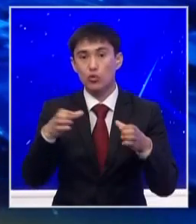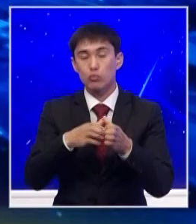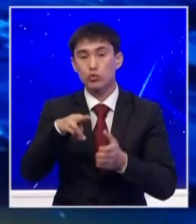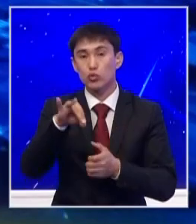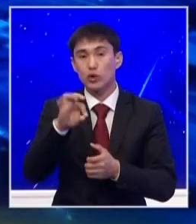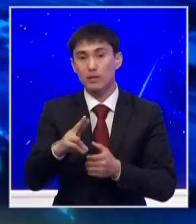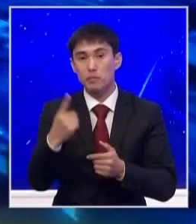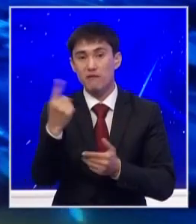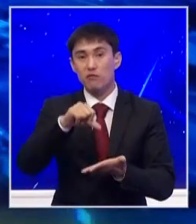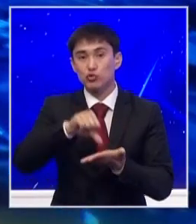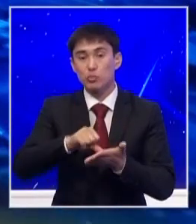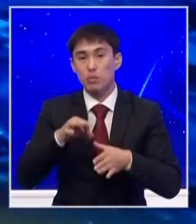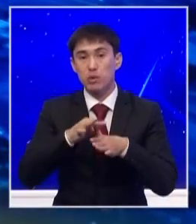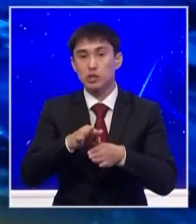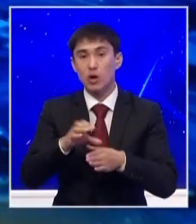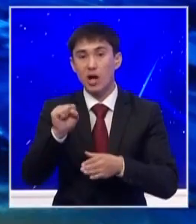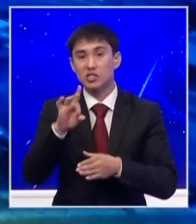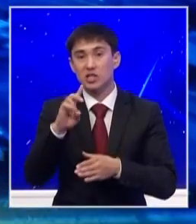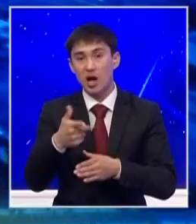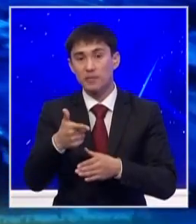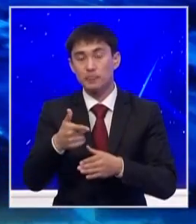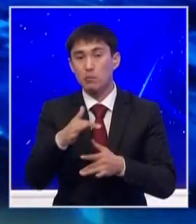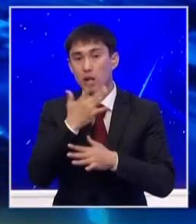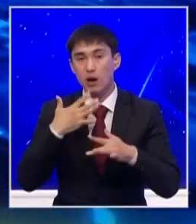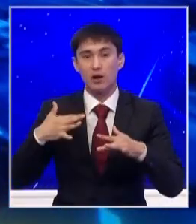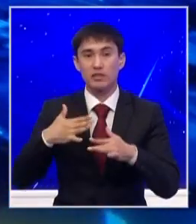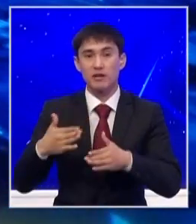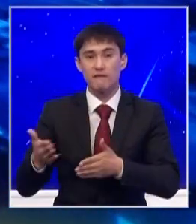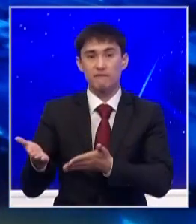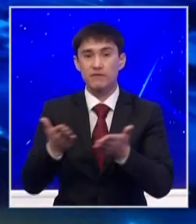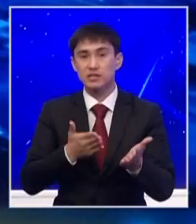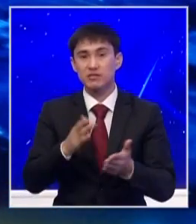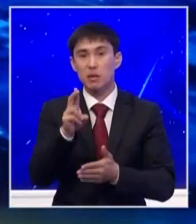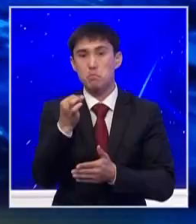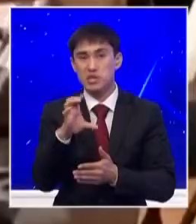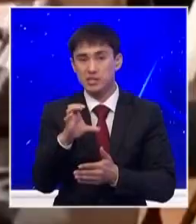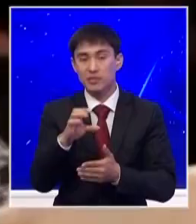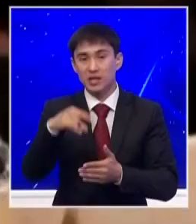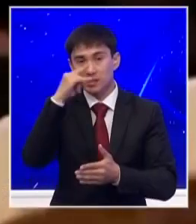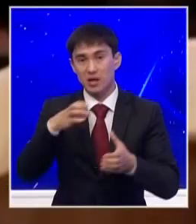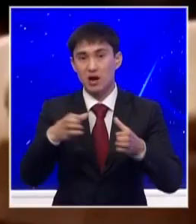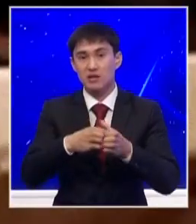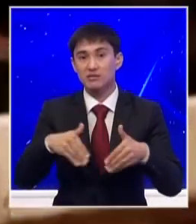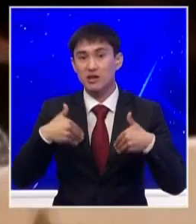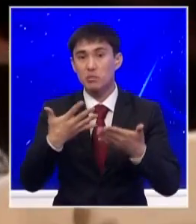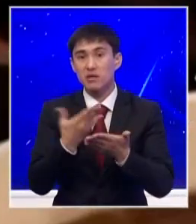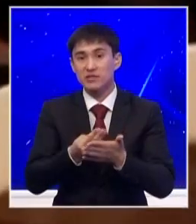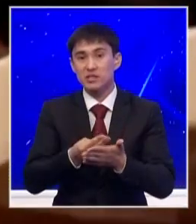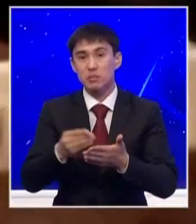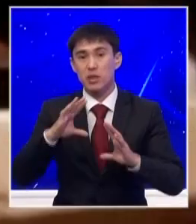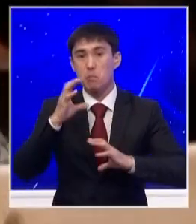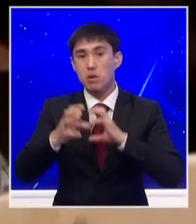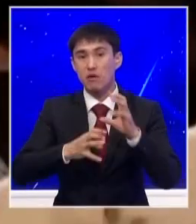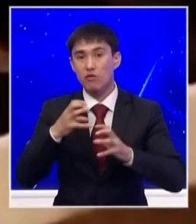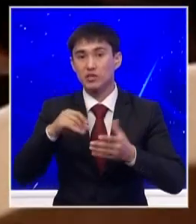«Туран». Первое выступление прошло с аншлагом и многократными вызовами на бис. Казахстанские коллективы уже зарекомендовали себя на мировой